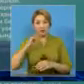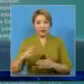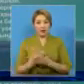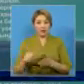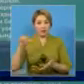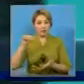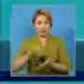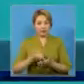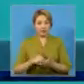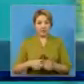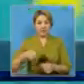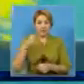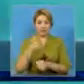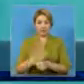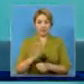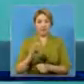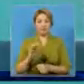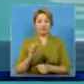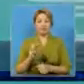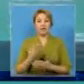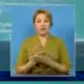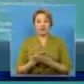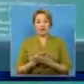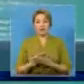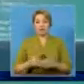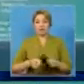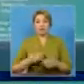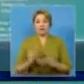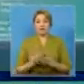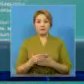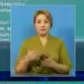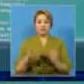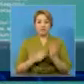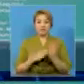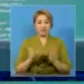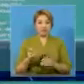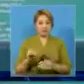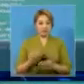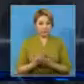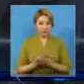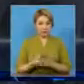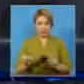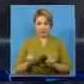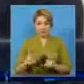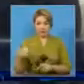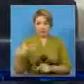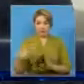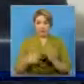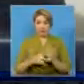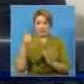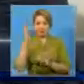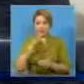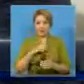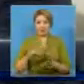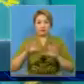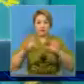принял участие глава государства Касым-Жомарт Токаев. От Ассамблеи выдвинуто 9 кандидатов. Отметим, что в 2007 году в закон